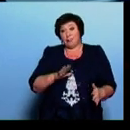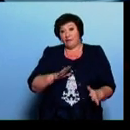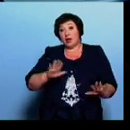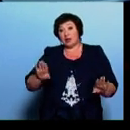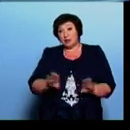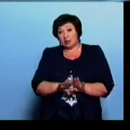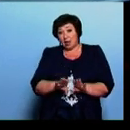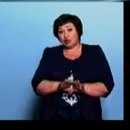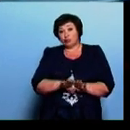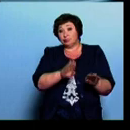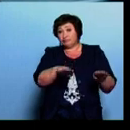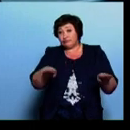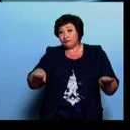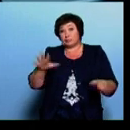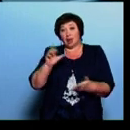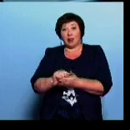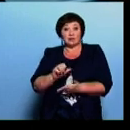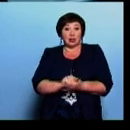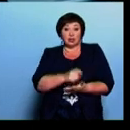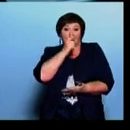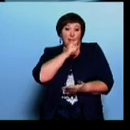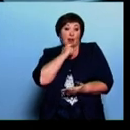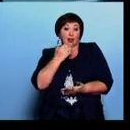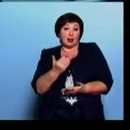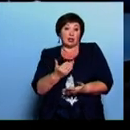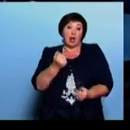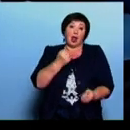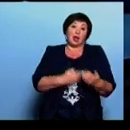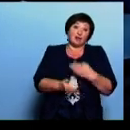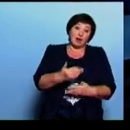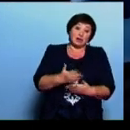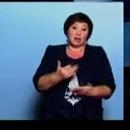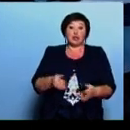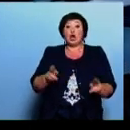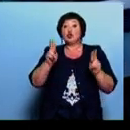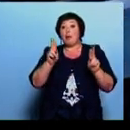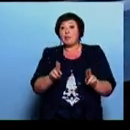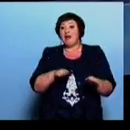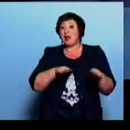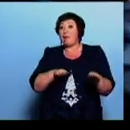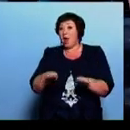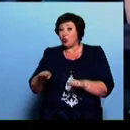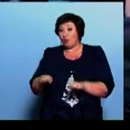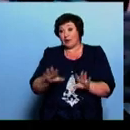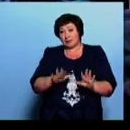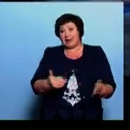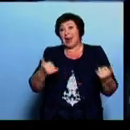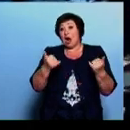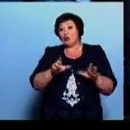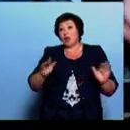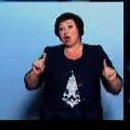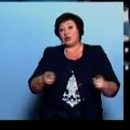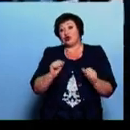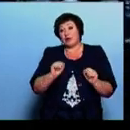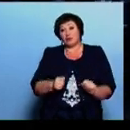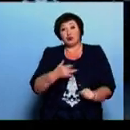парковки заняты, а знаков нет. И непонятно, инвалид это или не инвалид. Чтобы правила парковки автомобилей на местах для людей с ограниченными возможностями